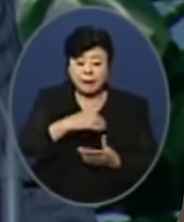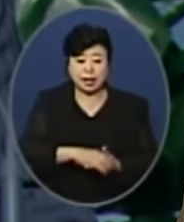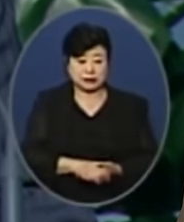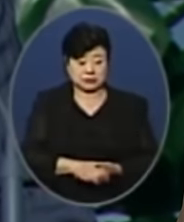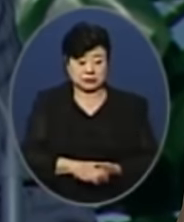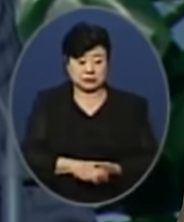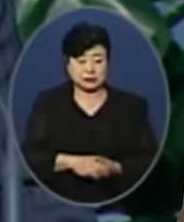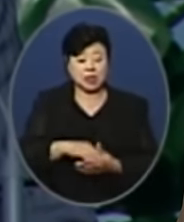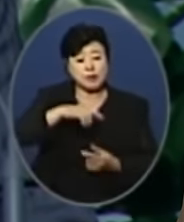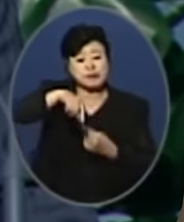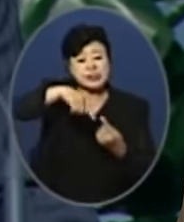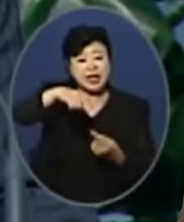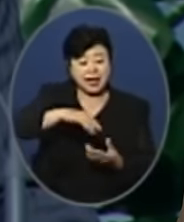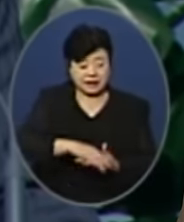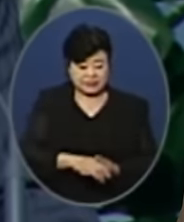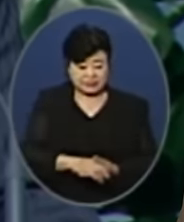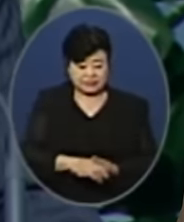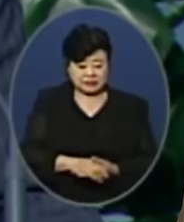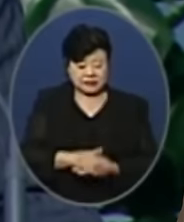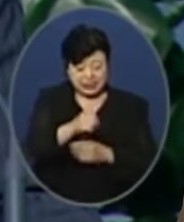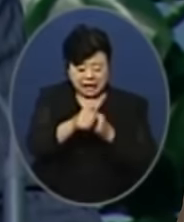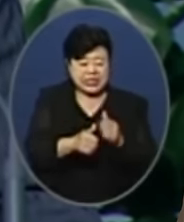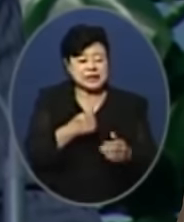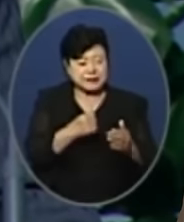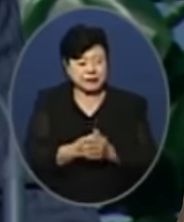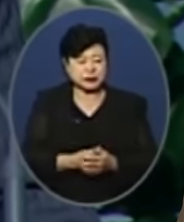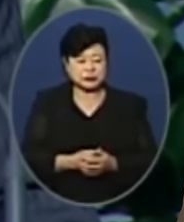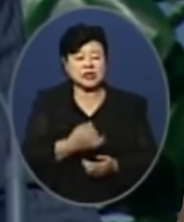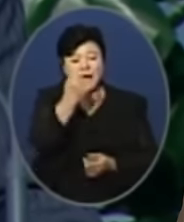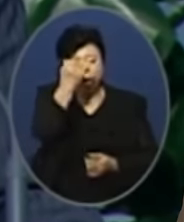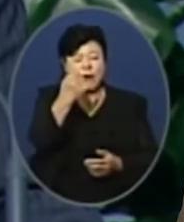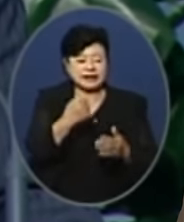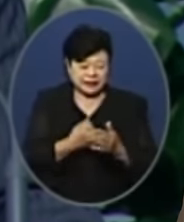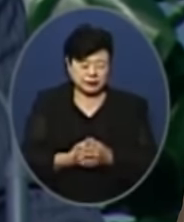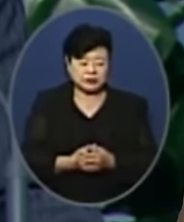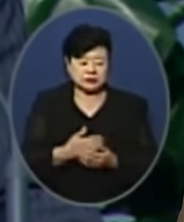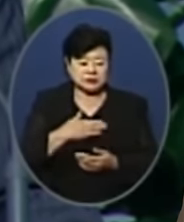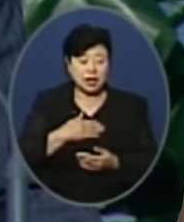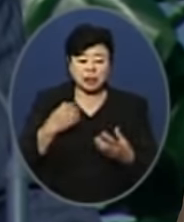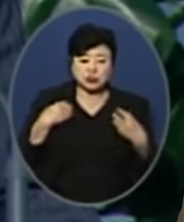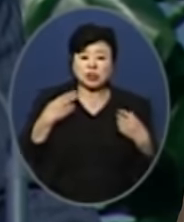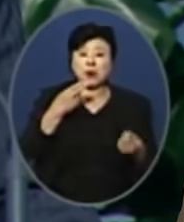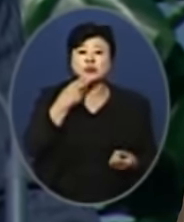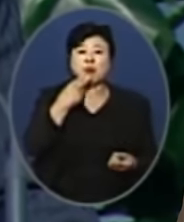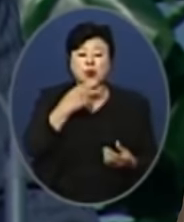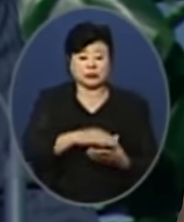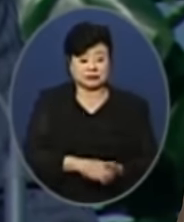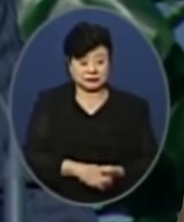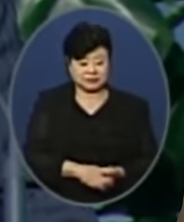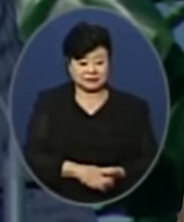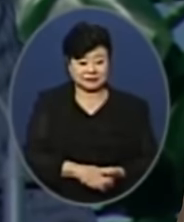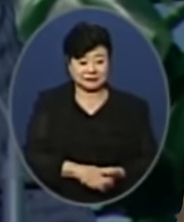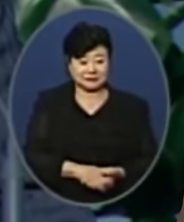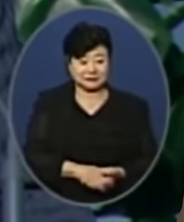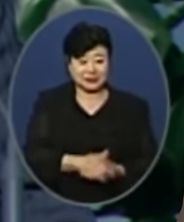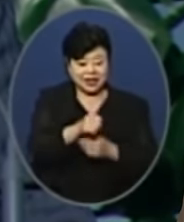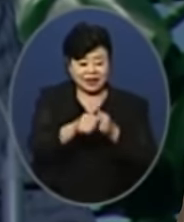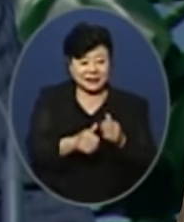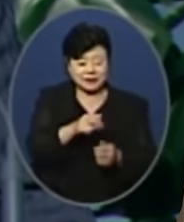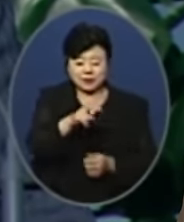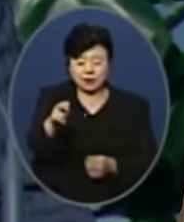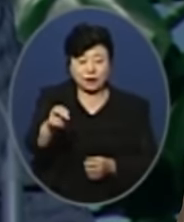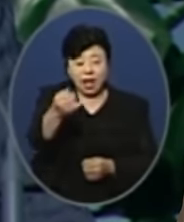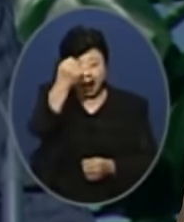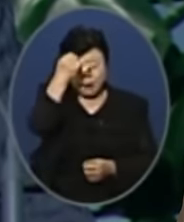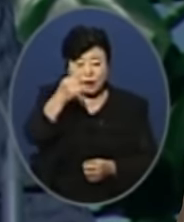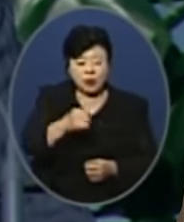주물어 먹었나이다. 그러므로 이 탓은 하나님 탓이고 하와 탓이고 나는 책임 없습니다. 하나님이